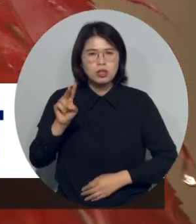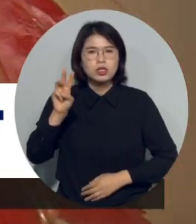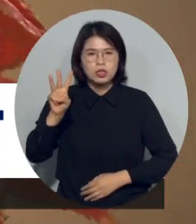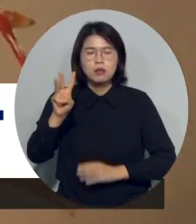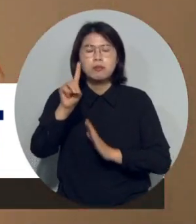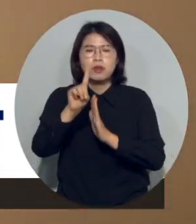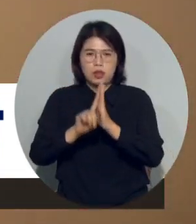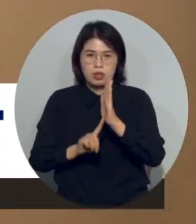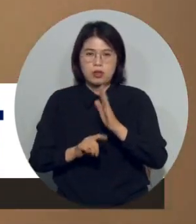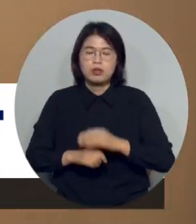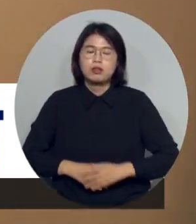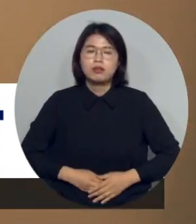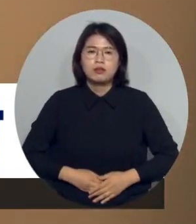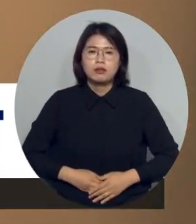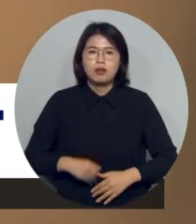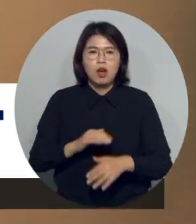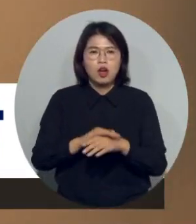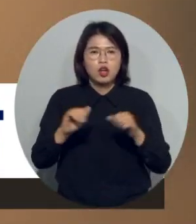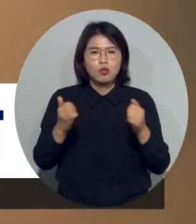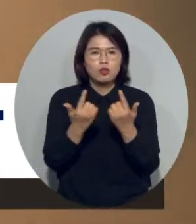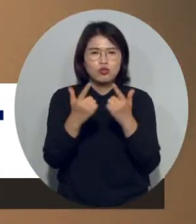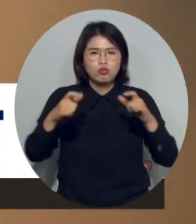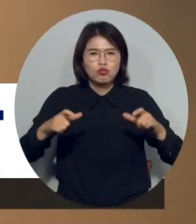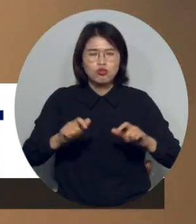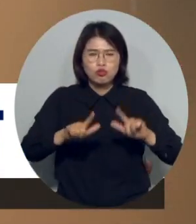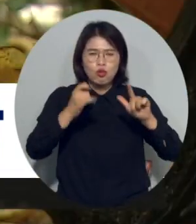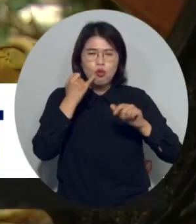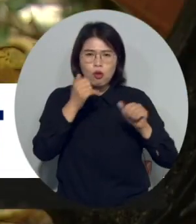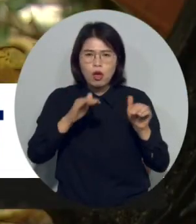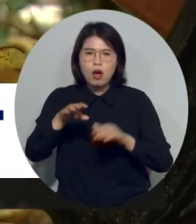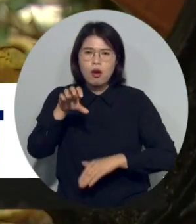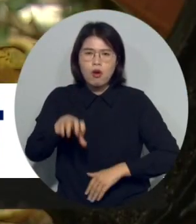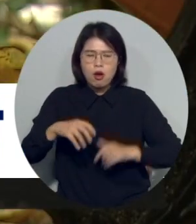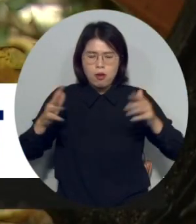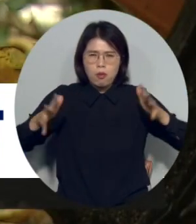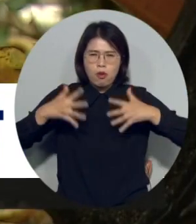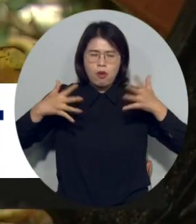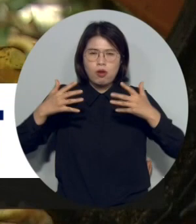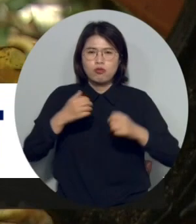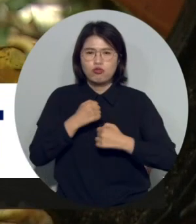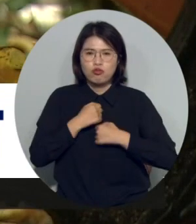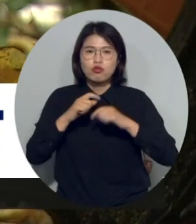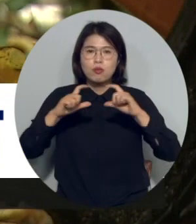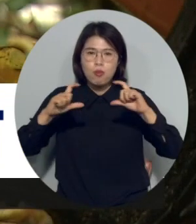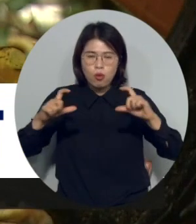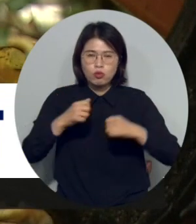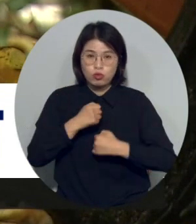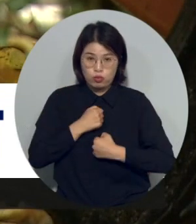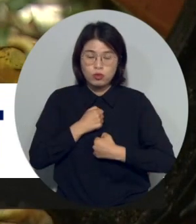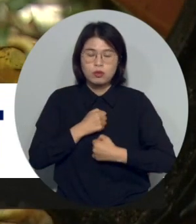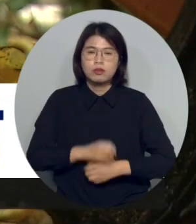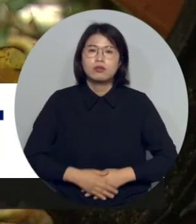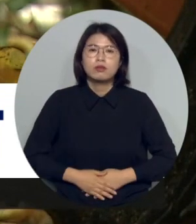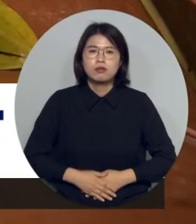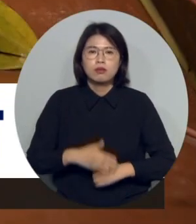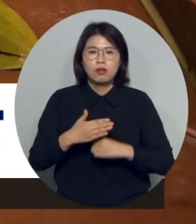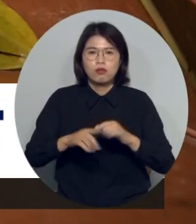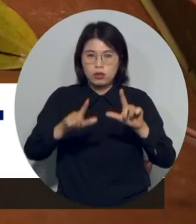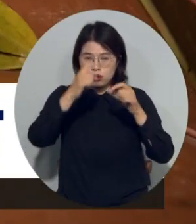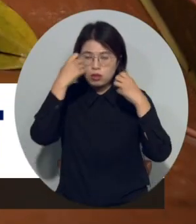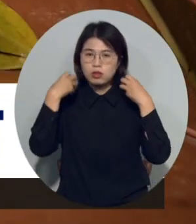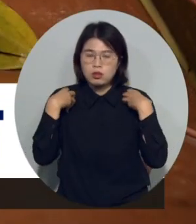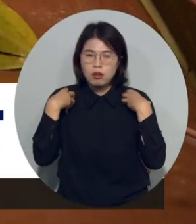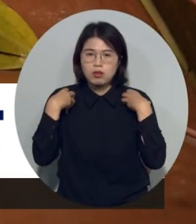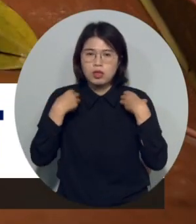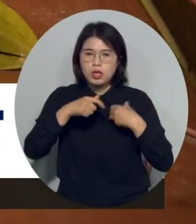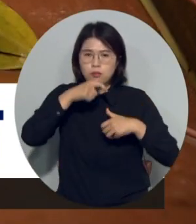정도 낮겠습니다. 경북 북부 지역과 동해안에는 강풍주의보가 발효돼 있어 주의가 필요합니다. 대구지방기상청은